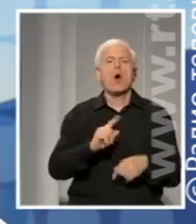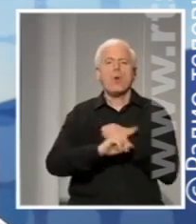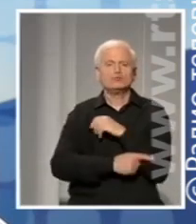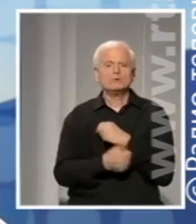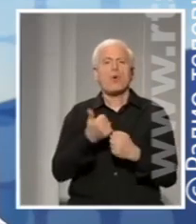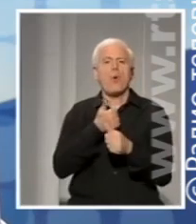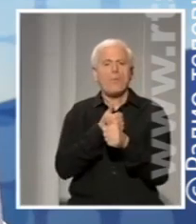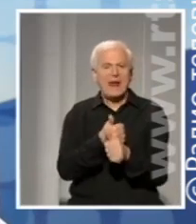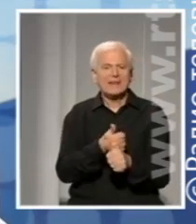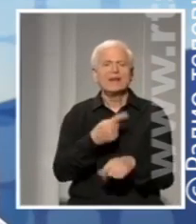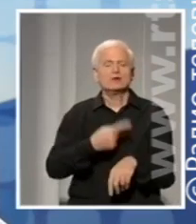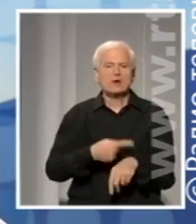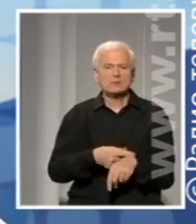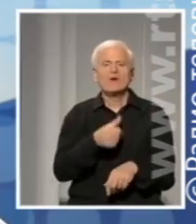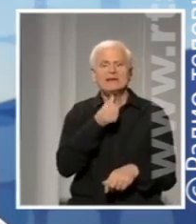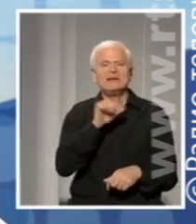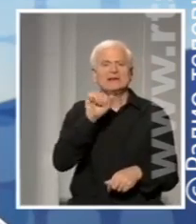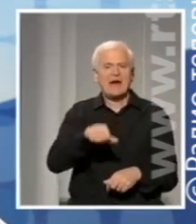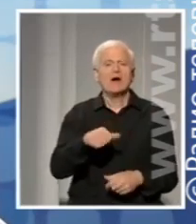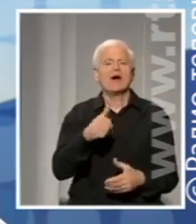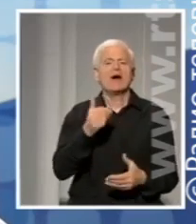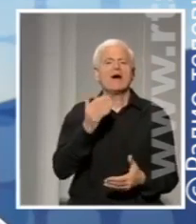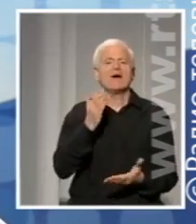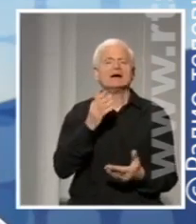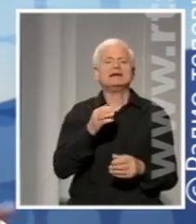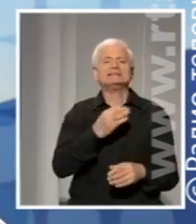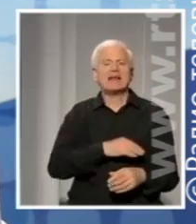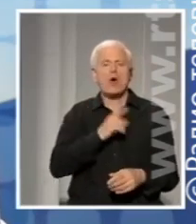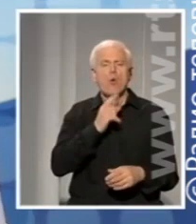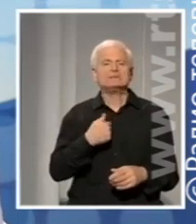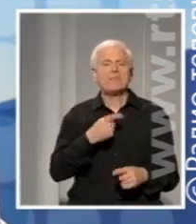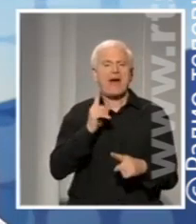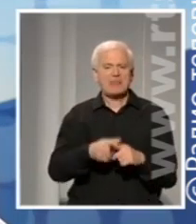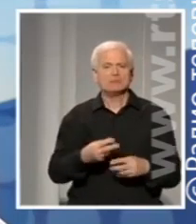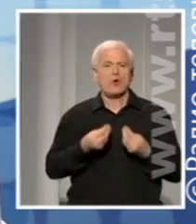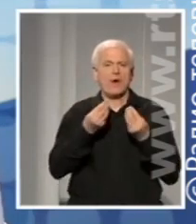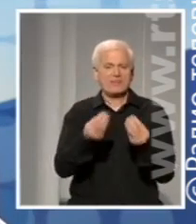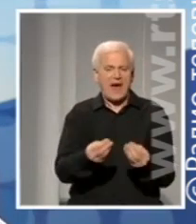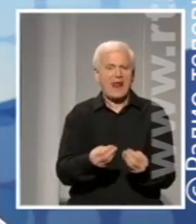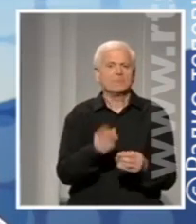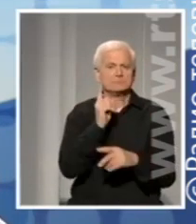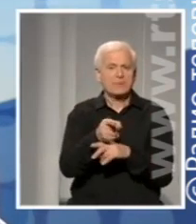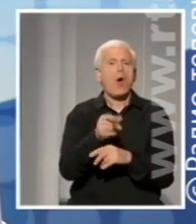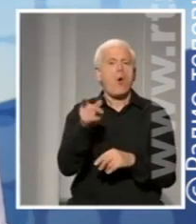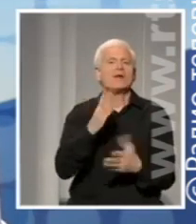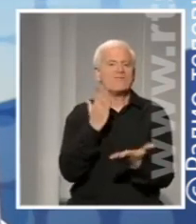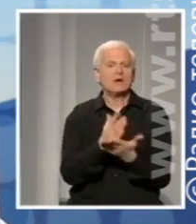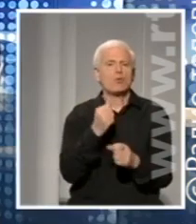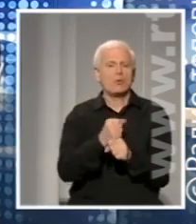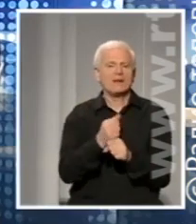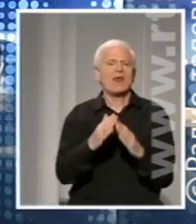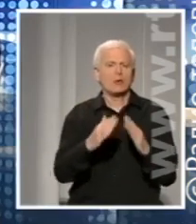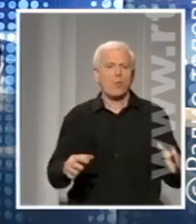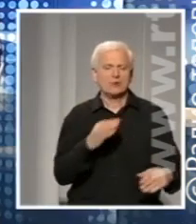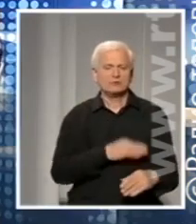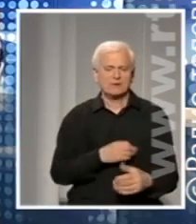domaći, da su pratili časove i da su zadatke koje sam, eto, konkretno danas ja zadala, oni uradili. Vi